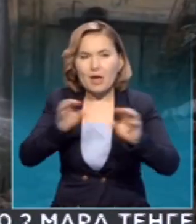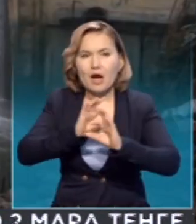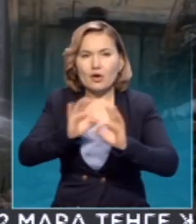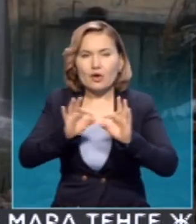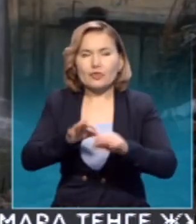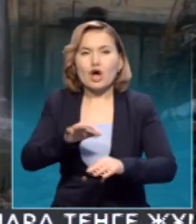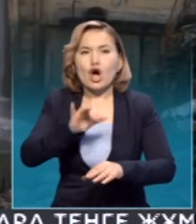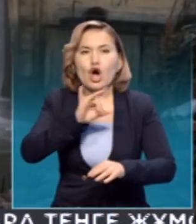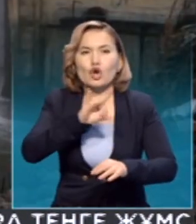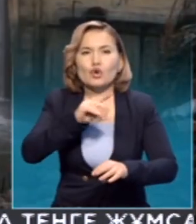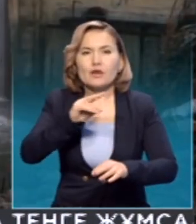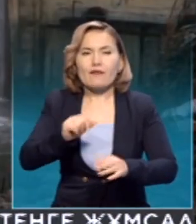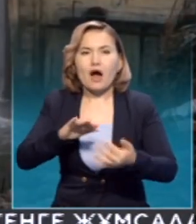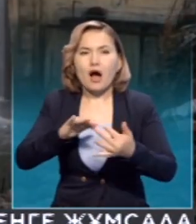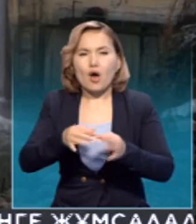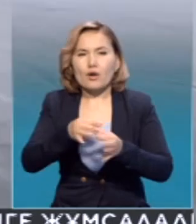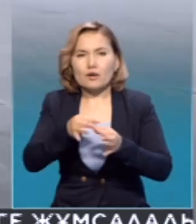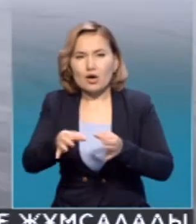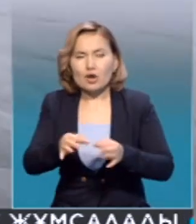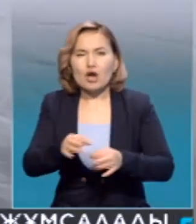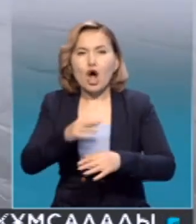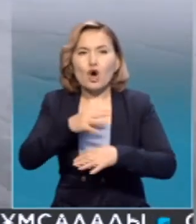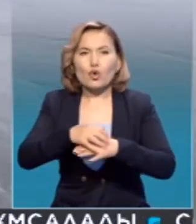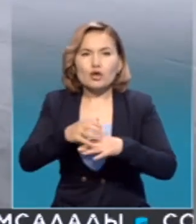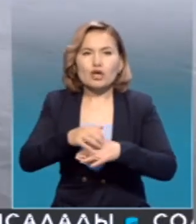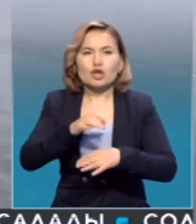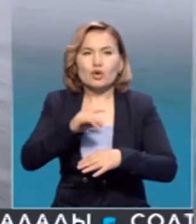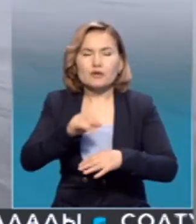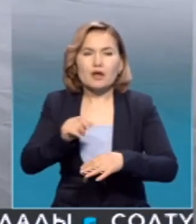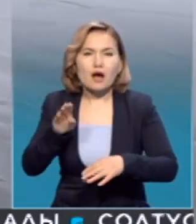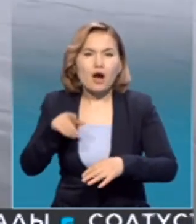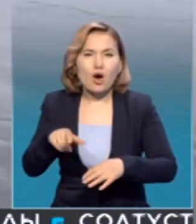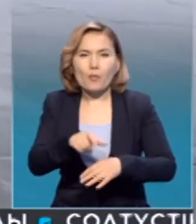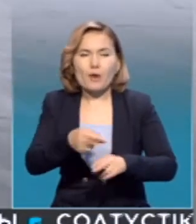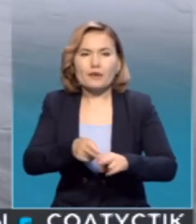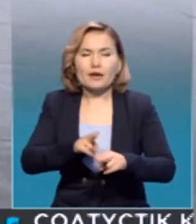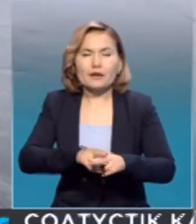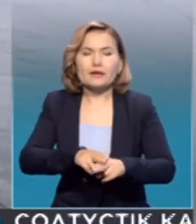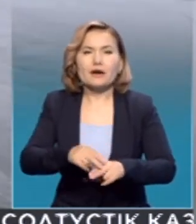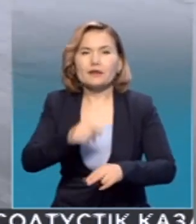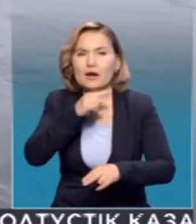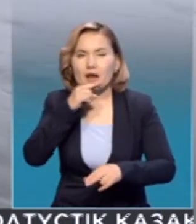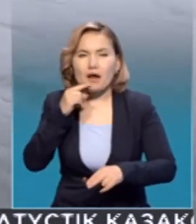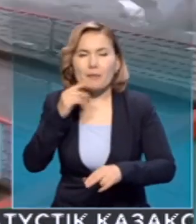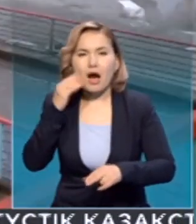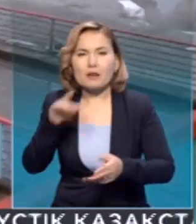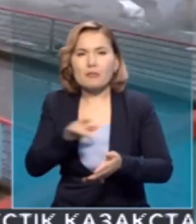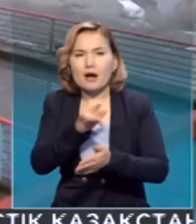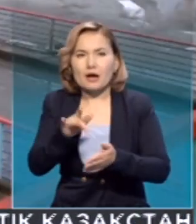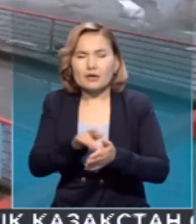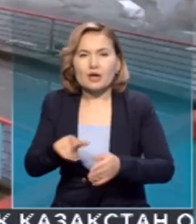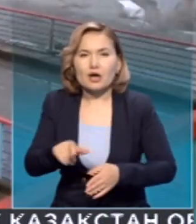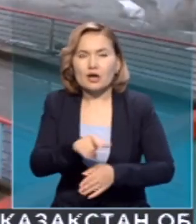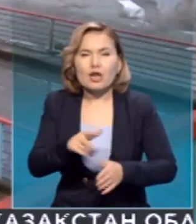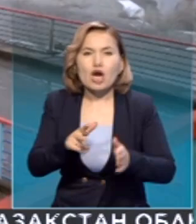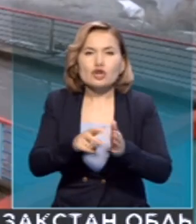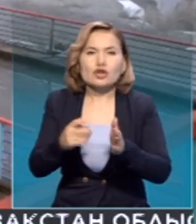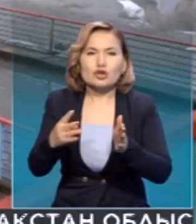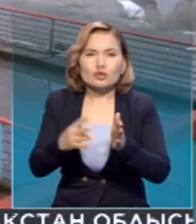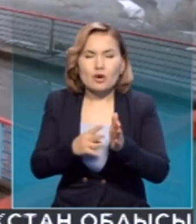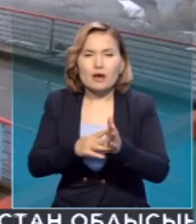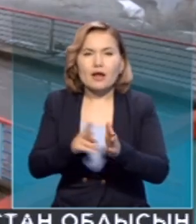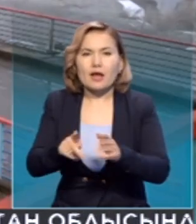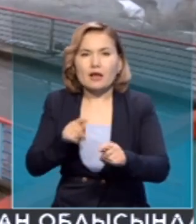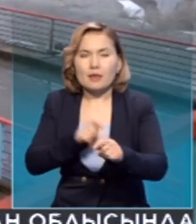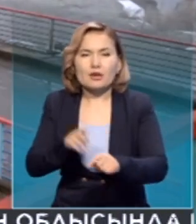қызметі Рузаевка ауылына жақын жердегі Көкшетау-Рузаевка тас жолы мен Екатеринбург-Алматы тас жолының 809 шақырымын